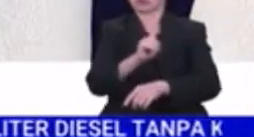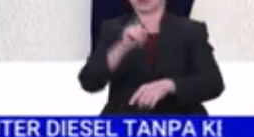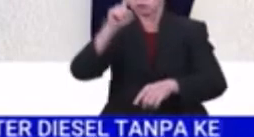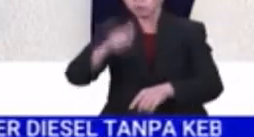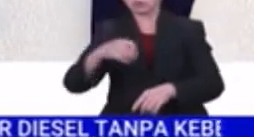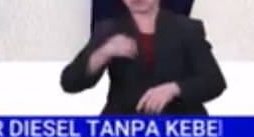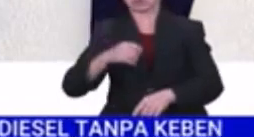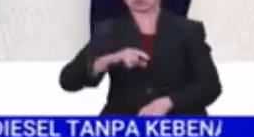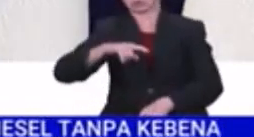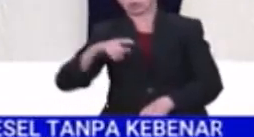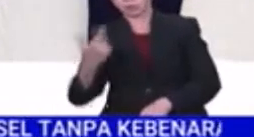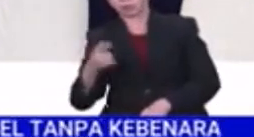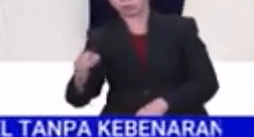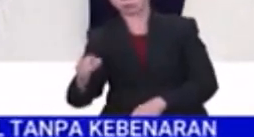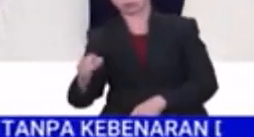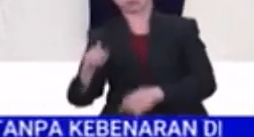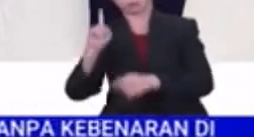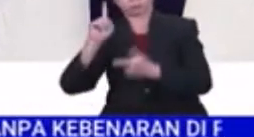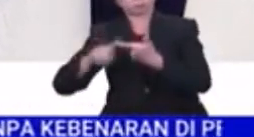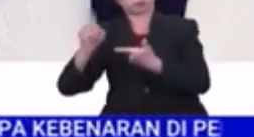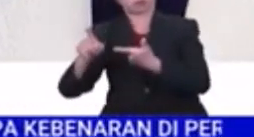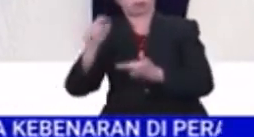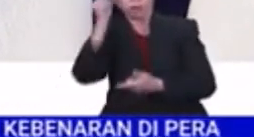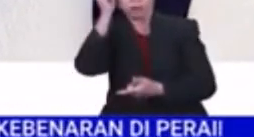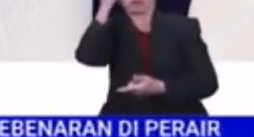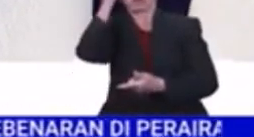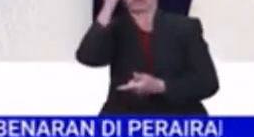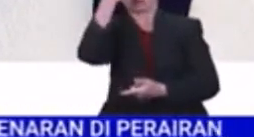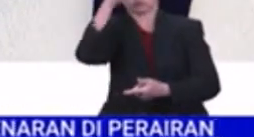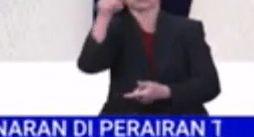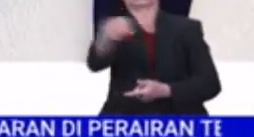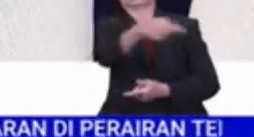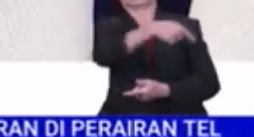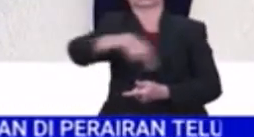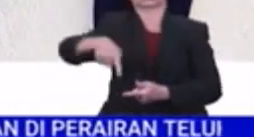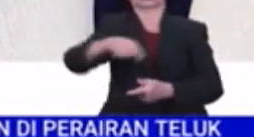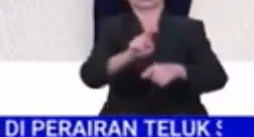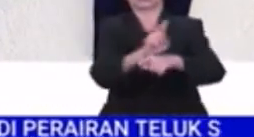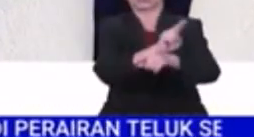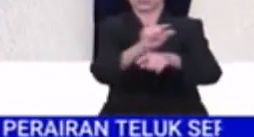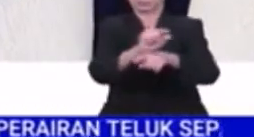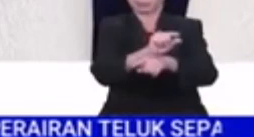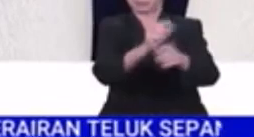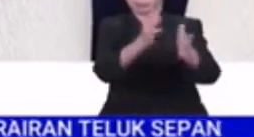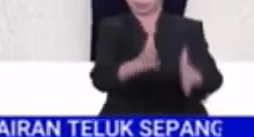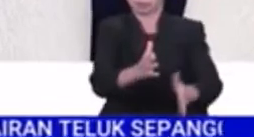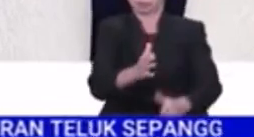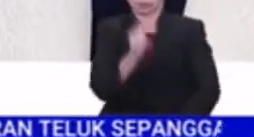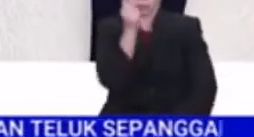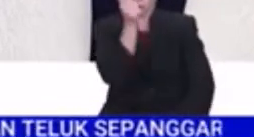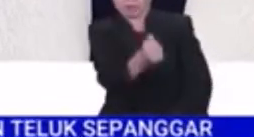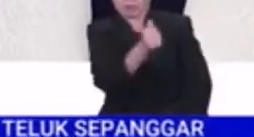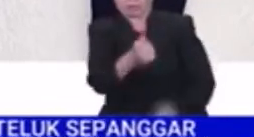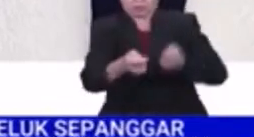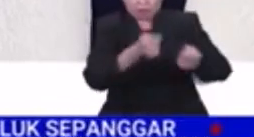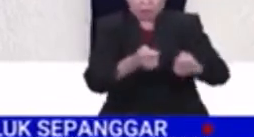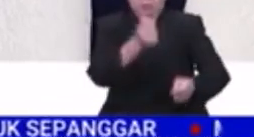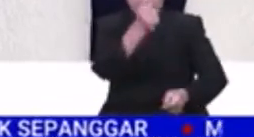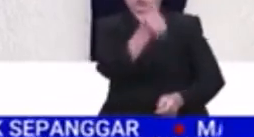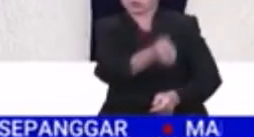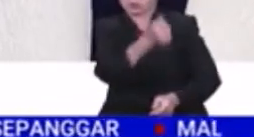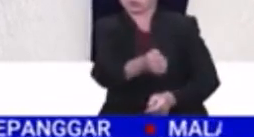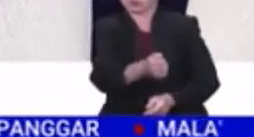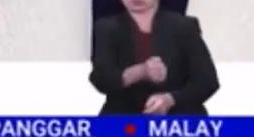lagi aspek yaitu kesadaran pengguna yang dipanggil Kediri kawal Kediri